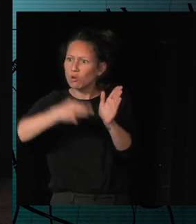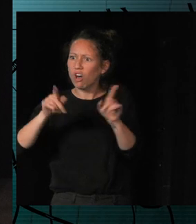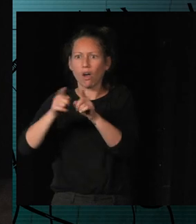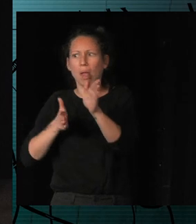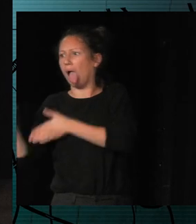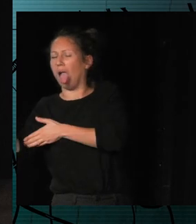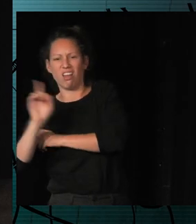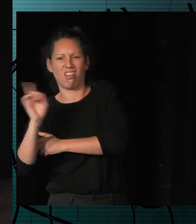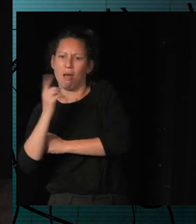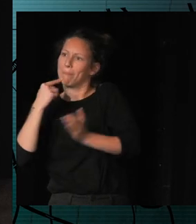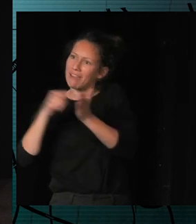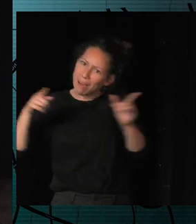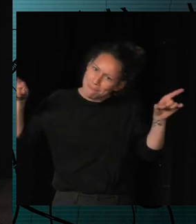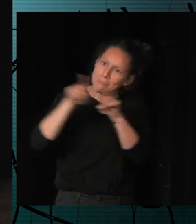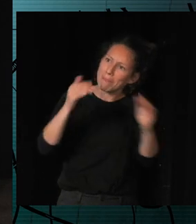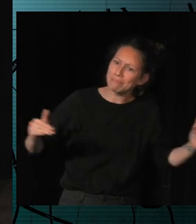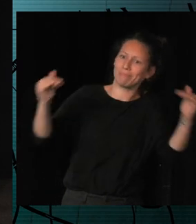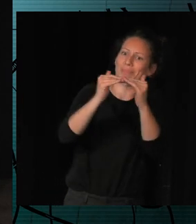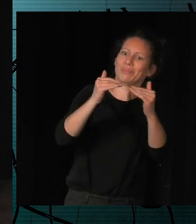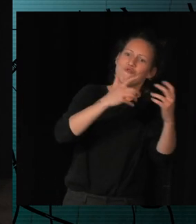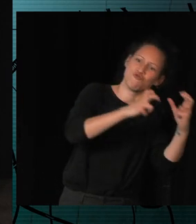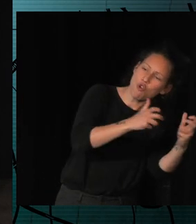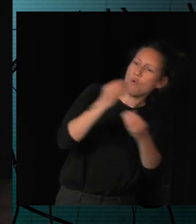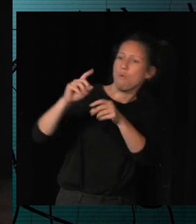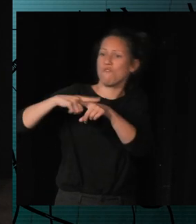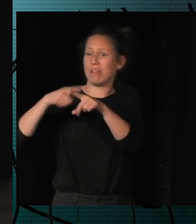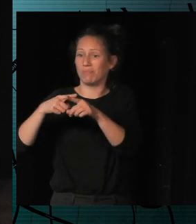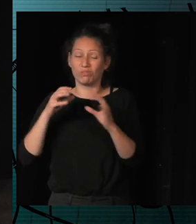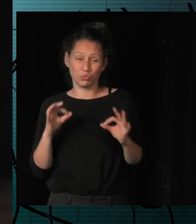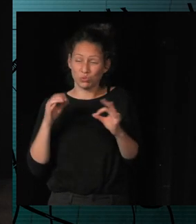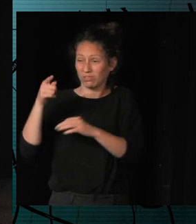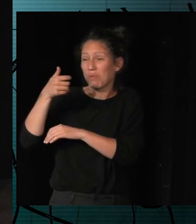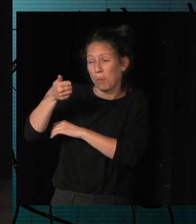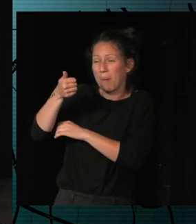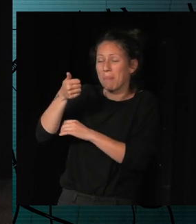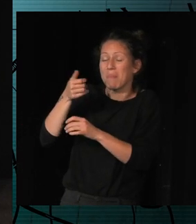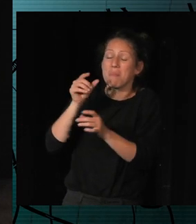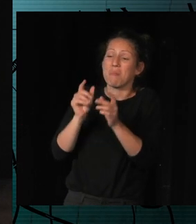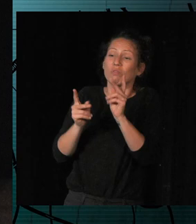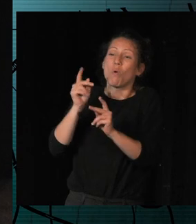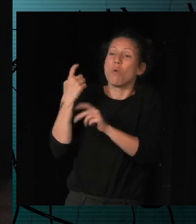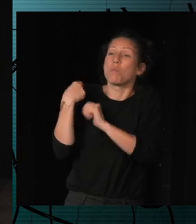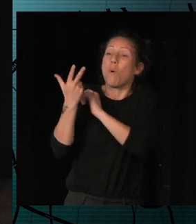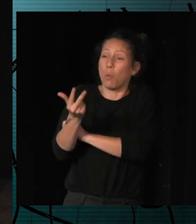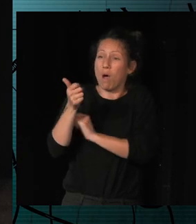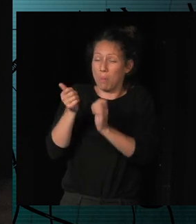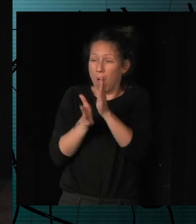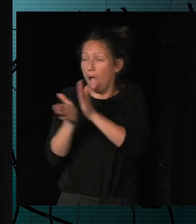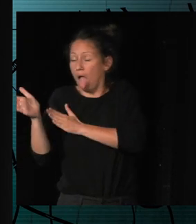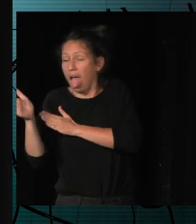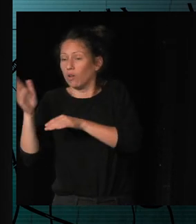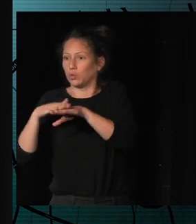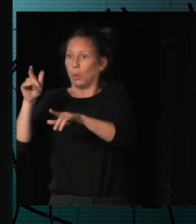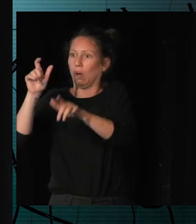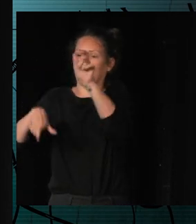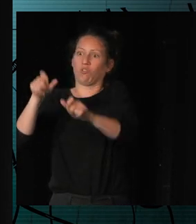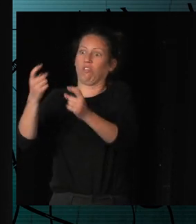l'ont fait un peu dans J avec l'épisode 3 mais après ils sont retournés un peu sur les railes du coup il y avait plus trop de truc de surprenant euh donc voilà